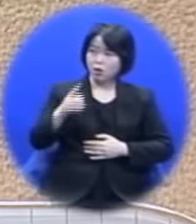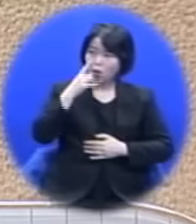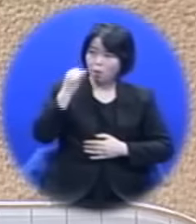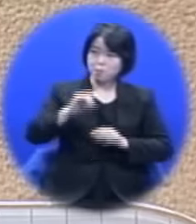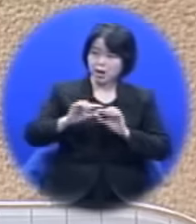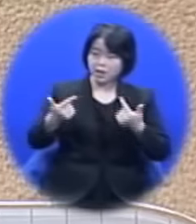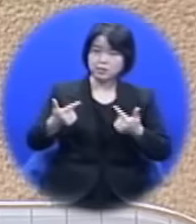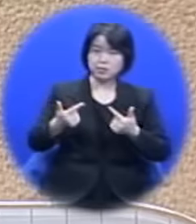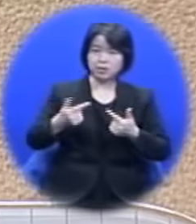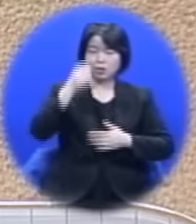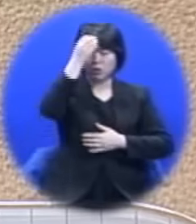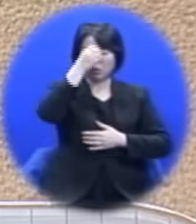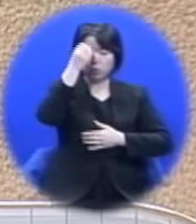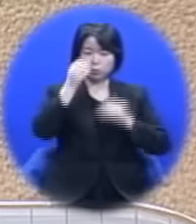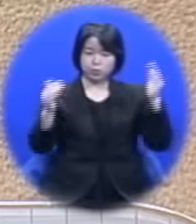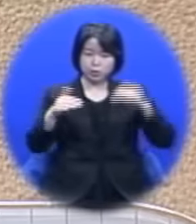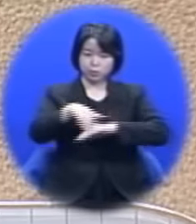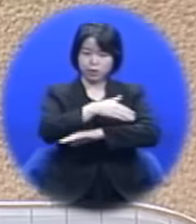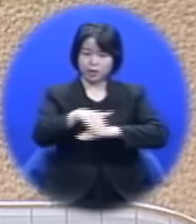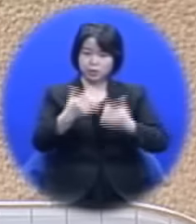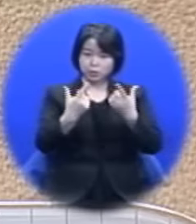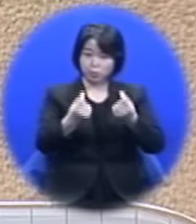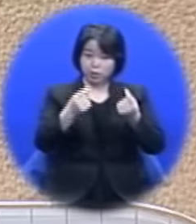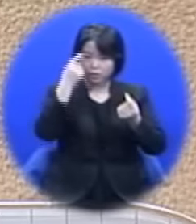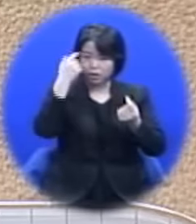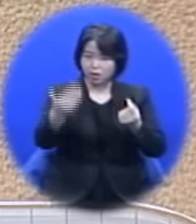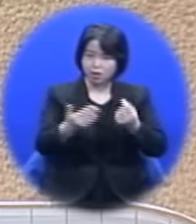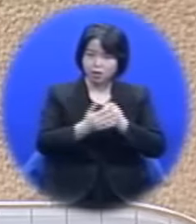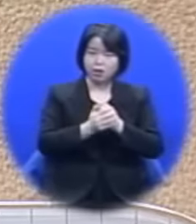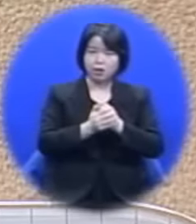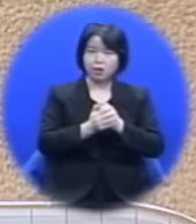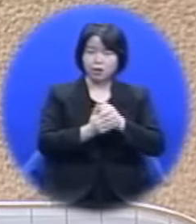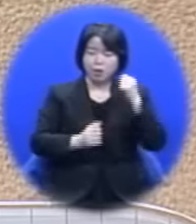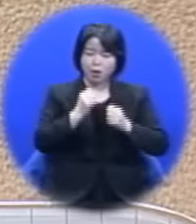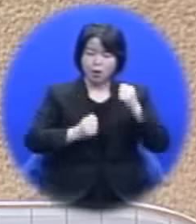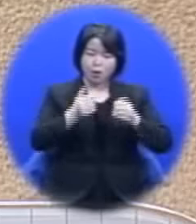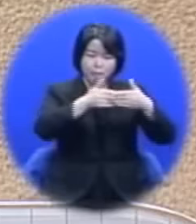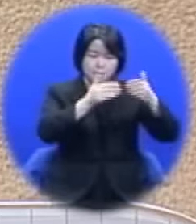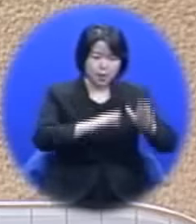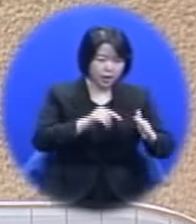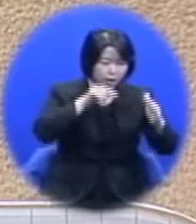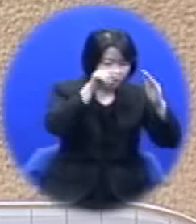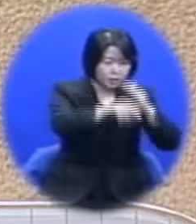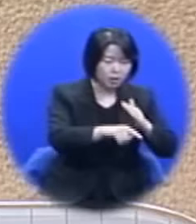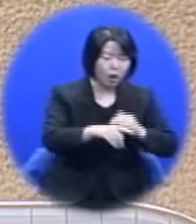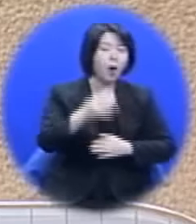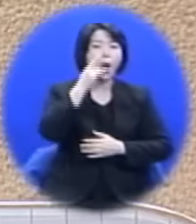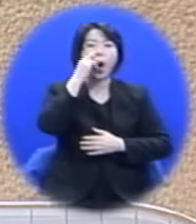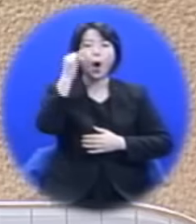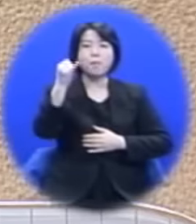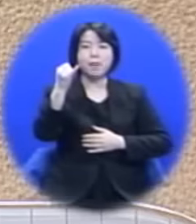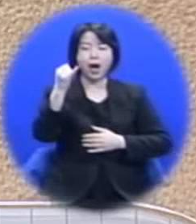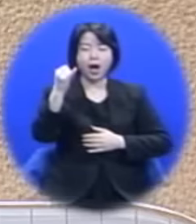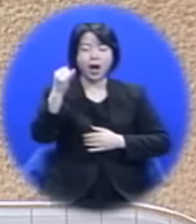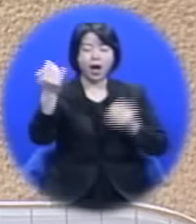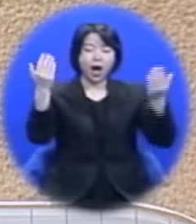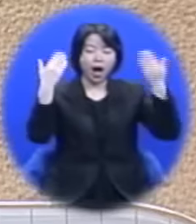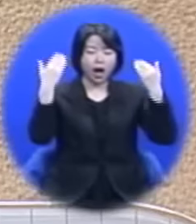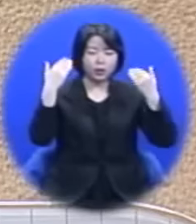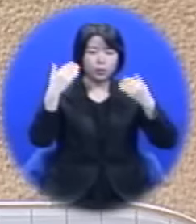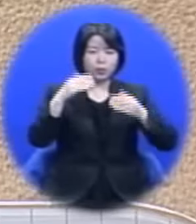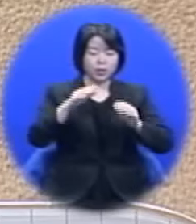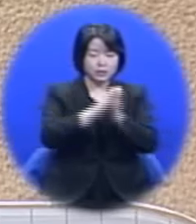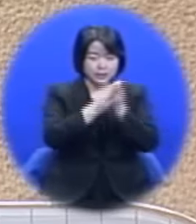고등학교 할 때나 똑같다니 그리고는 방으로 뛰쳐 들어가서 엄마 앨범을 다 그냥 뒤져서